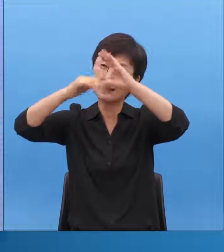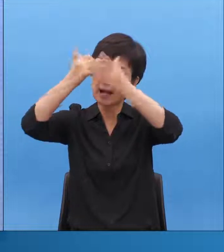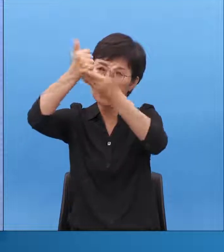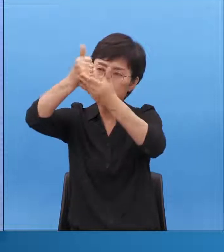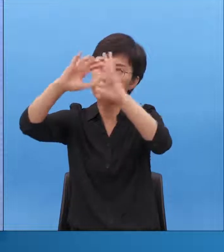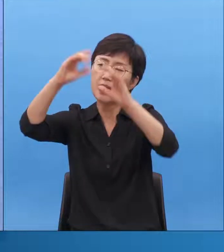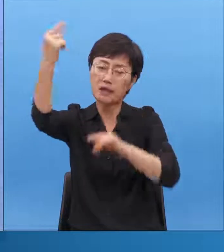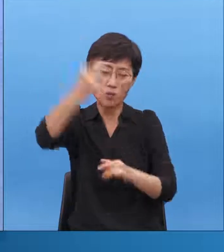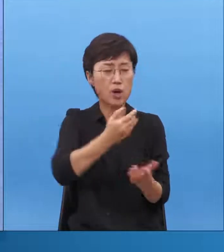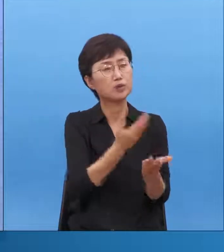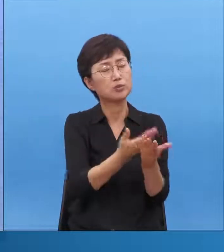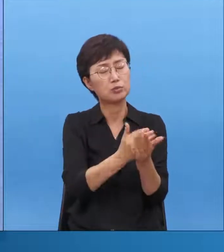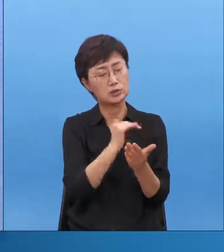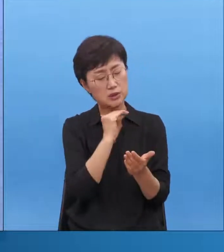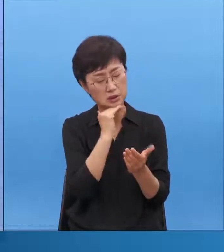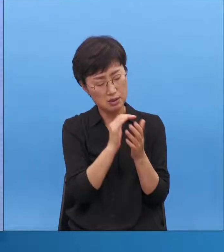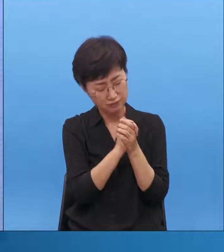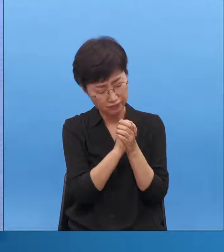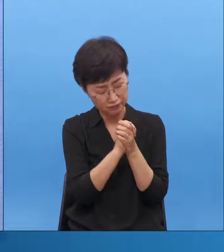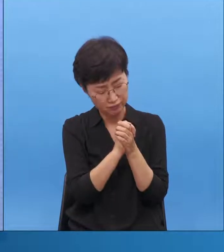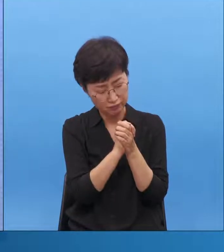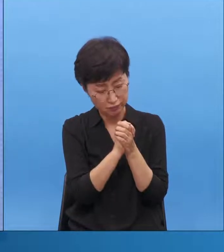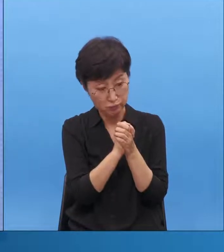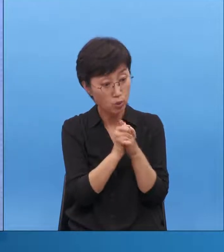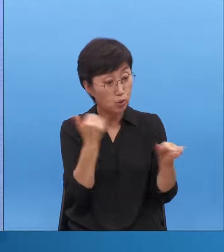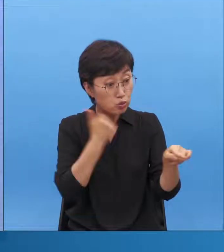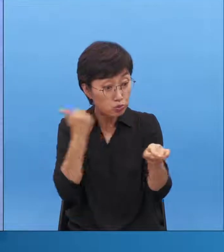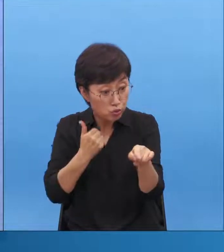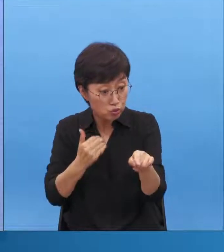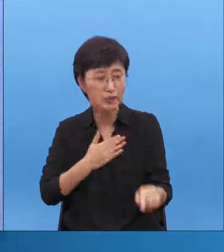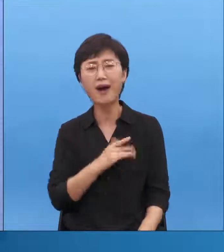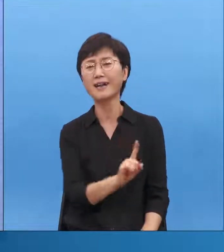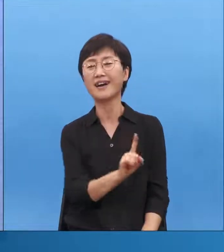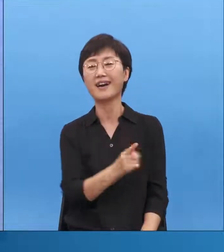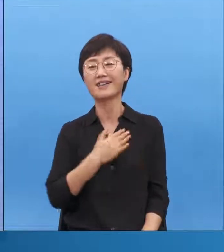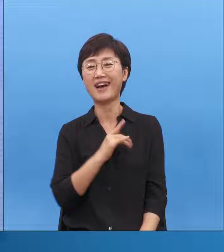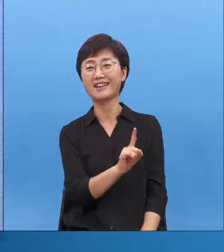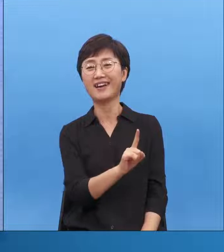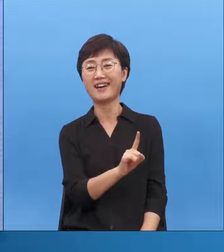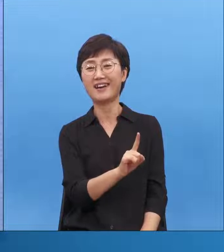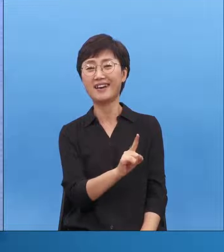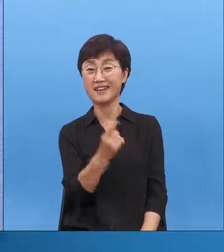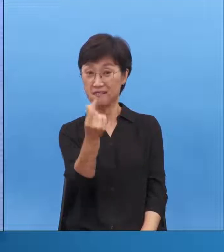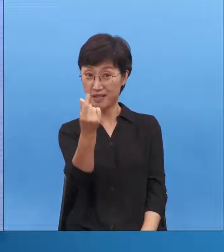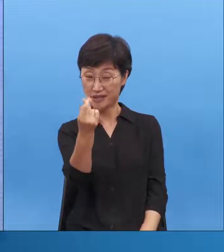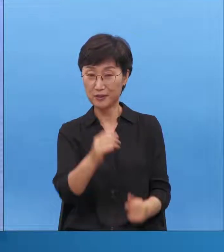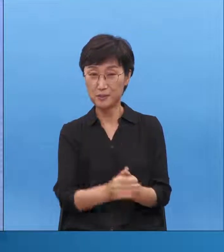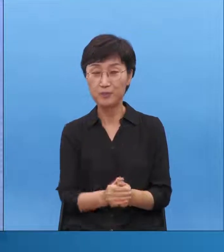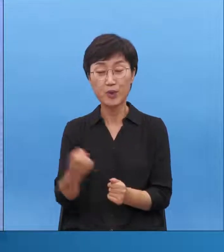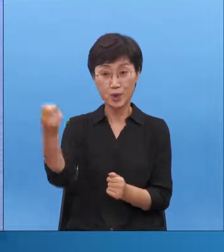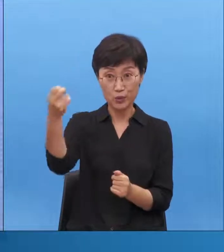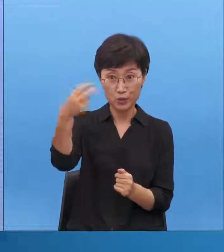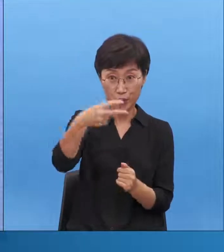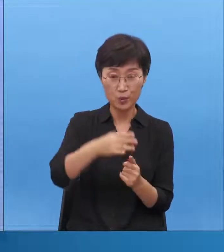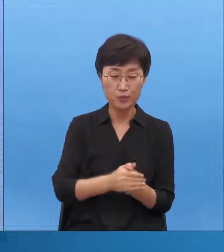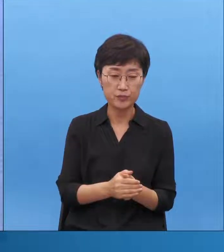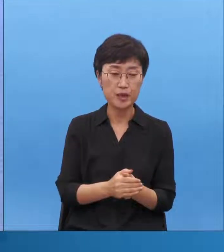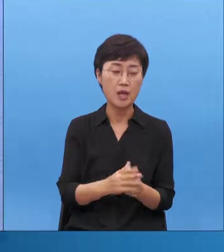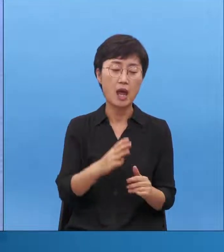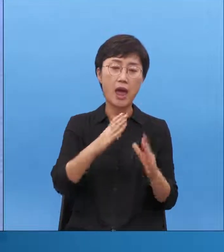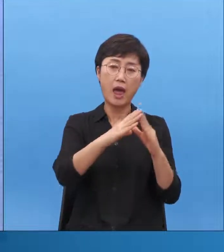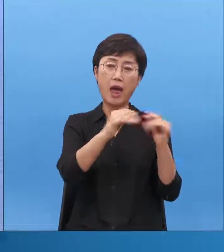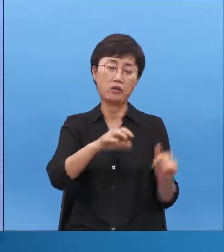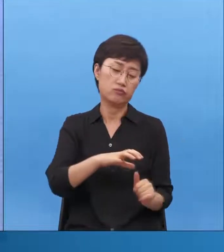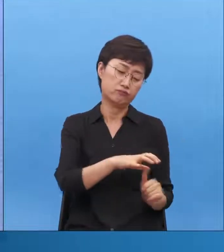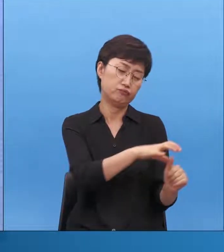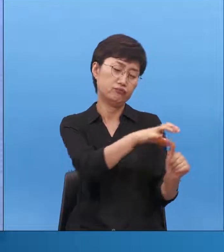이 말이에요. He's a person who knew of Genesis chapter 3:15. 모세 때 양의 피 바르는 날 이스라엘 해방된 겁니다. 그 말을